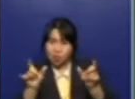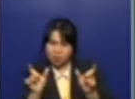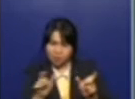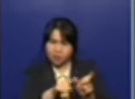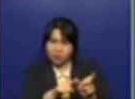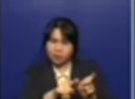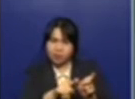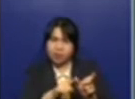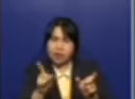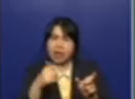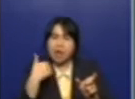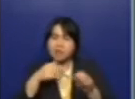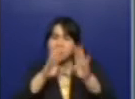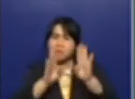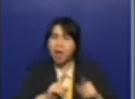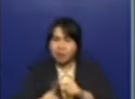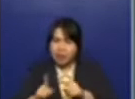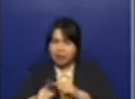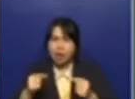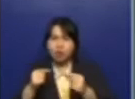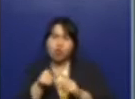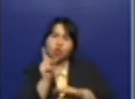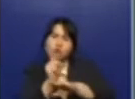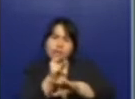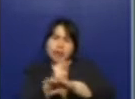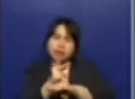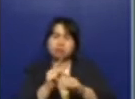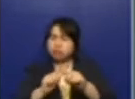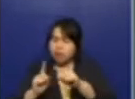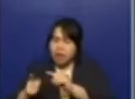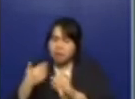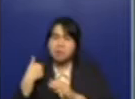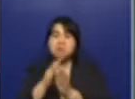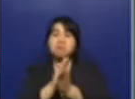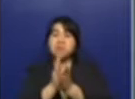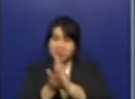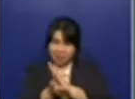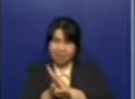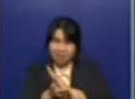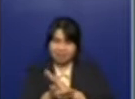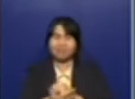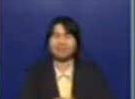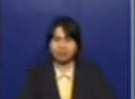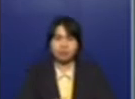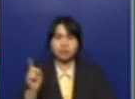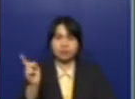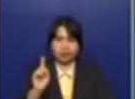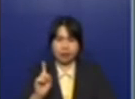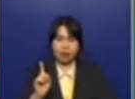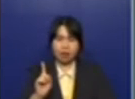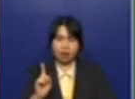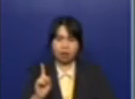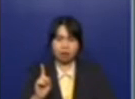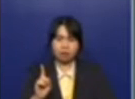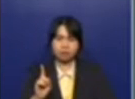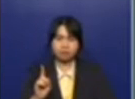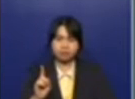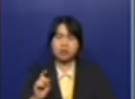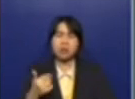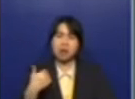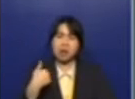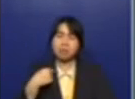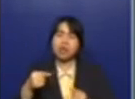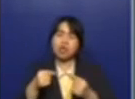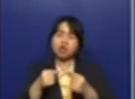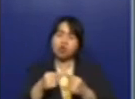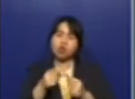อความหมายในหลายรูปแบบตามโลกของโซเชียลที่มีการเปลี่ยนแปลงไปไม่ว่าจะเป็นเรื่องของการทำโซ